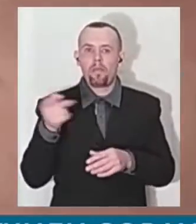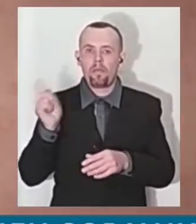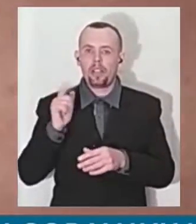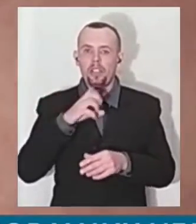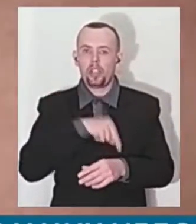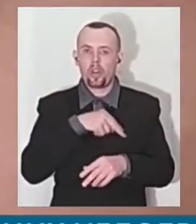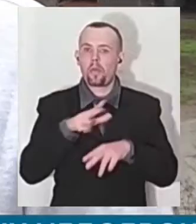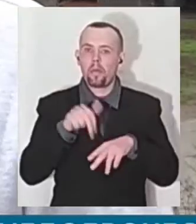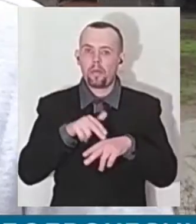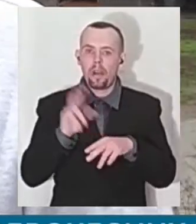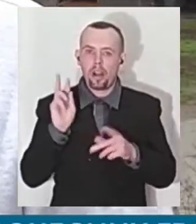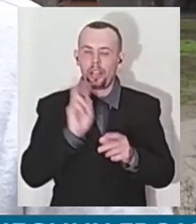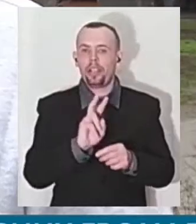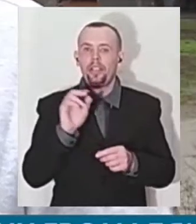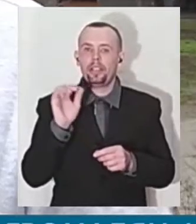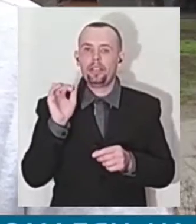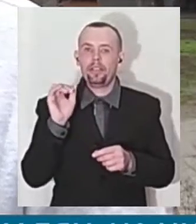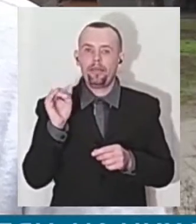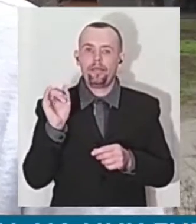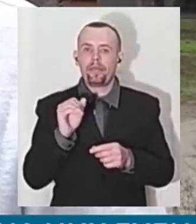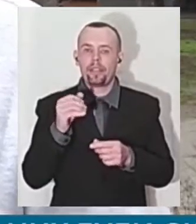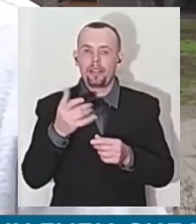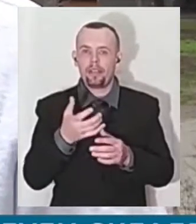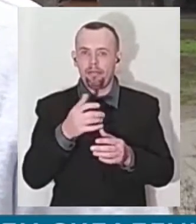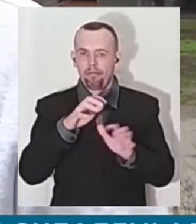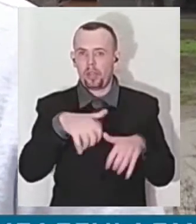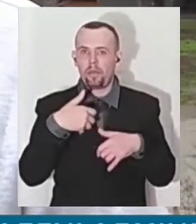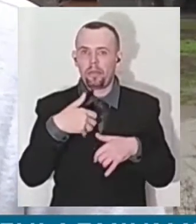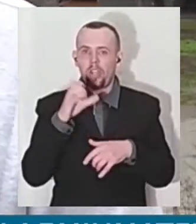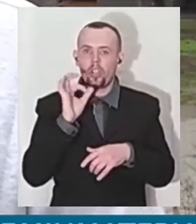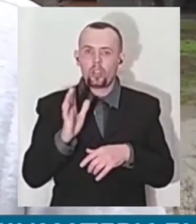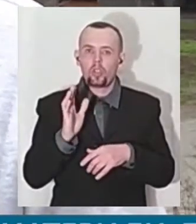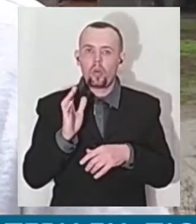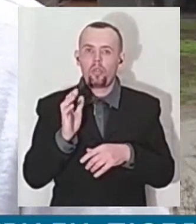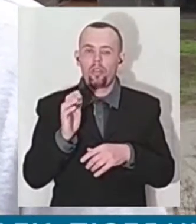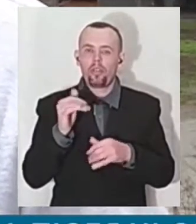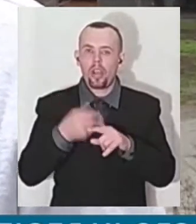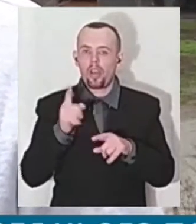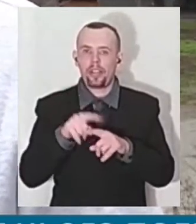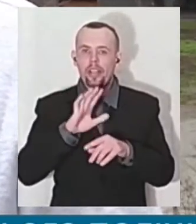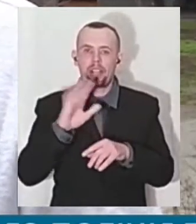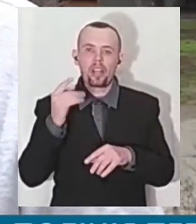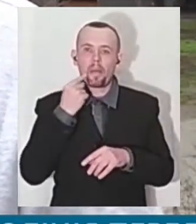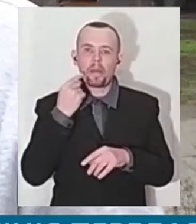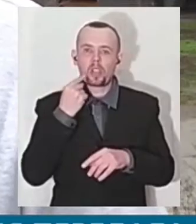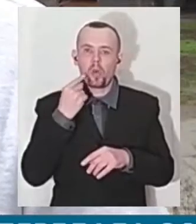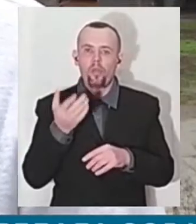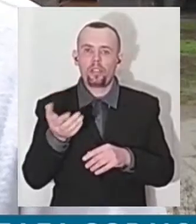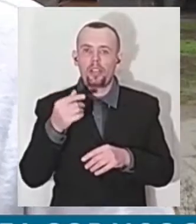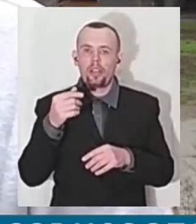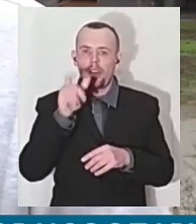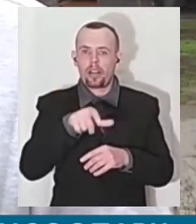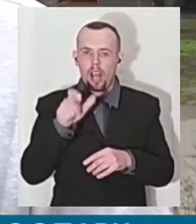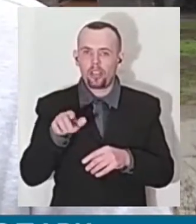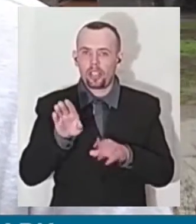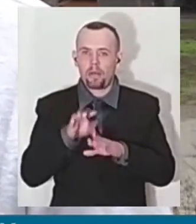Мы изъяли сов у этих недобросовестных граждан, скажем так. На них